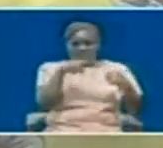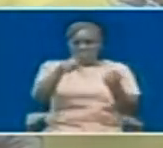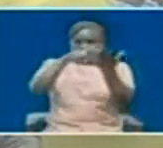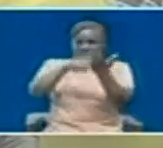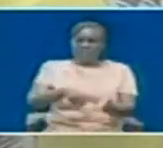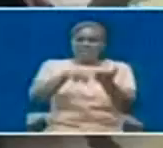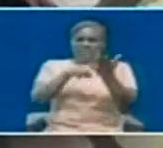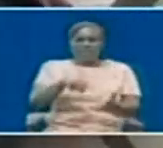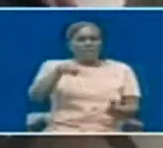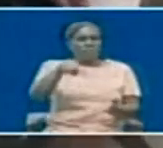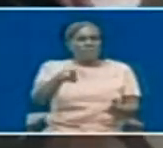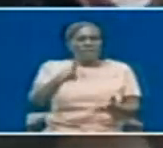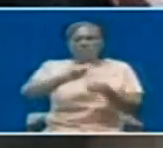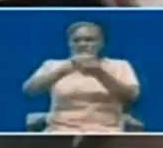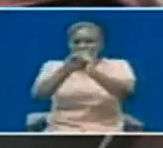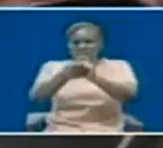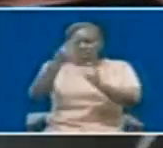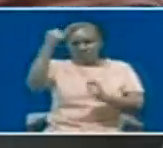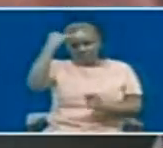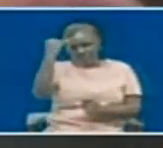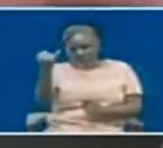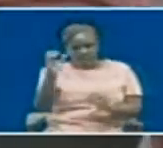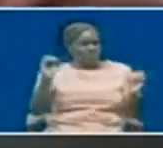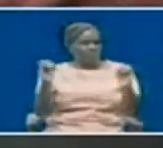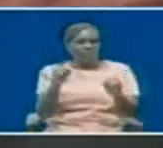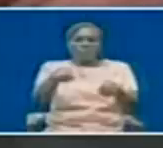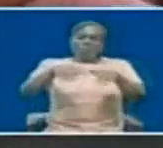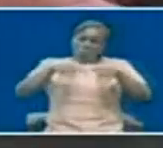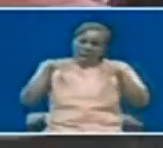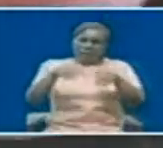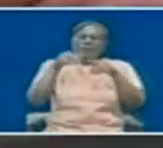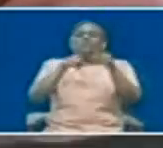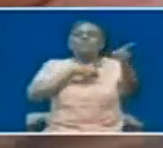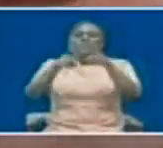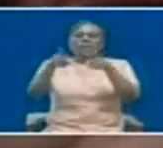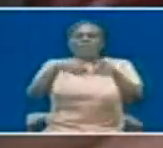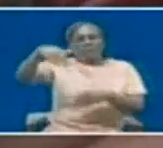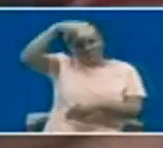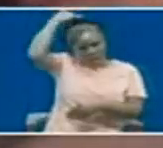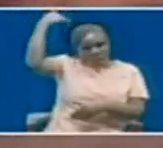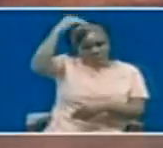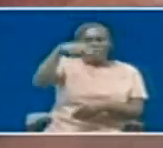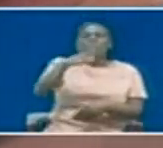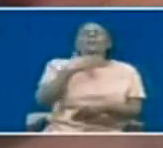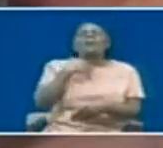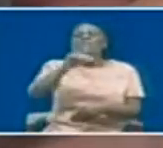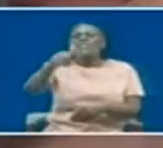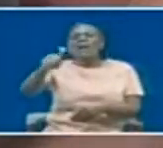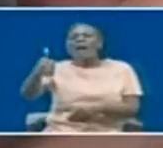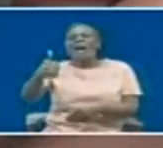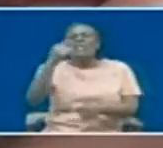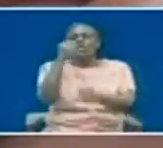walisisitiza kwamba hawatabadili nia yao na kwamba watasubiri kupelekwa Saudi Arabia, wakidai kwamba hawana kwingine kwa